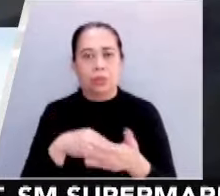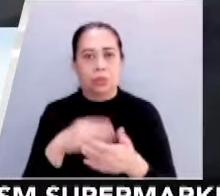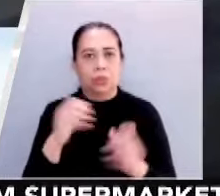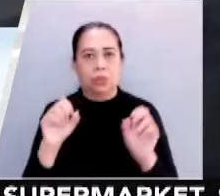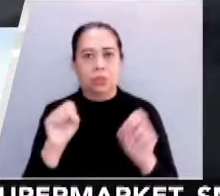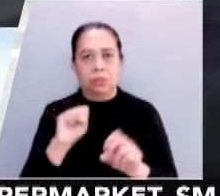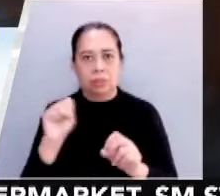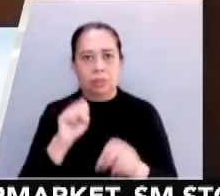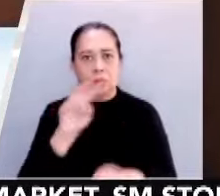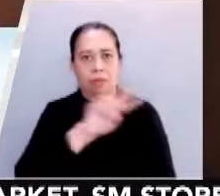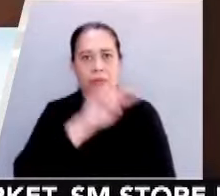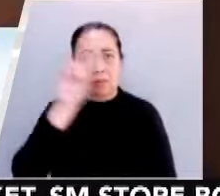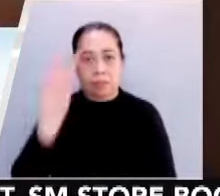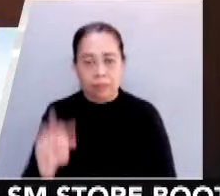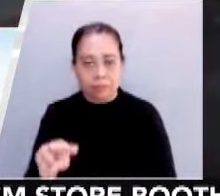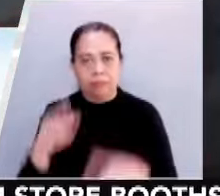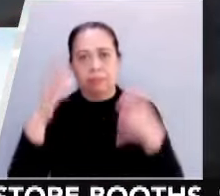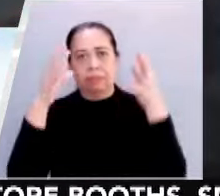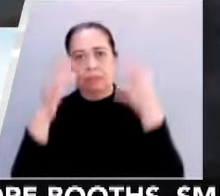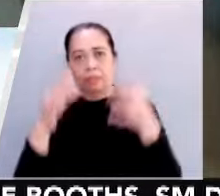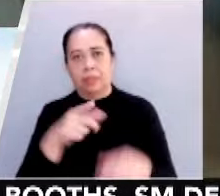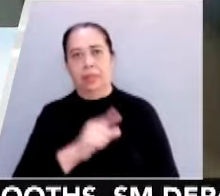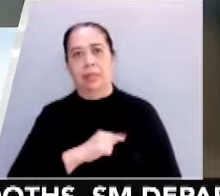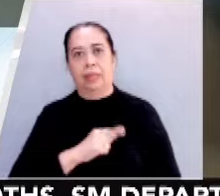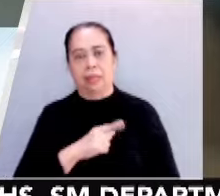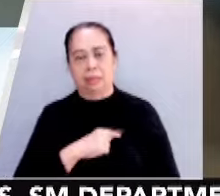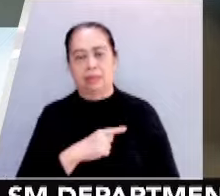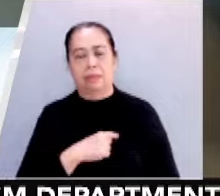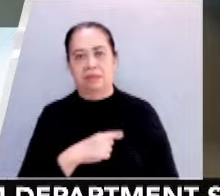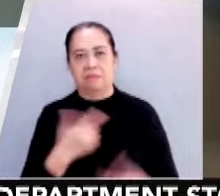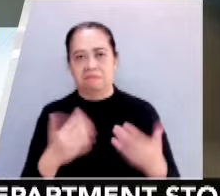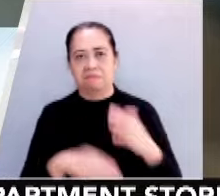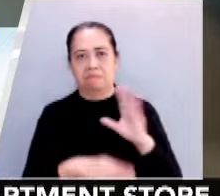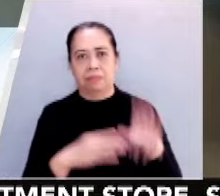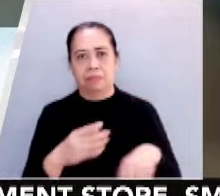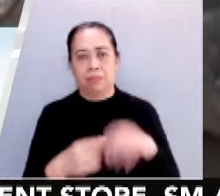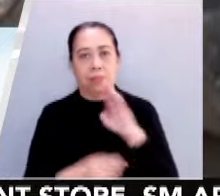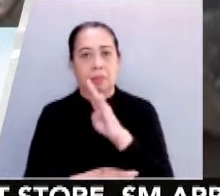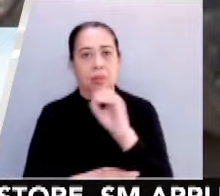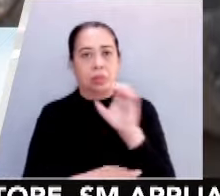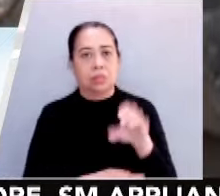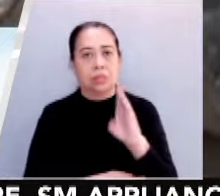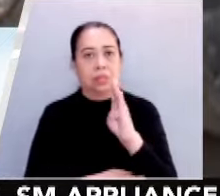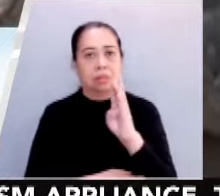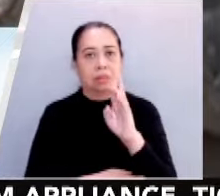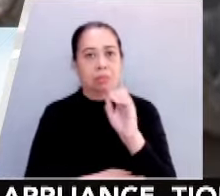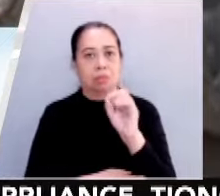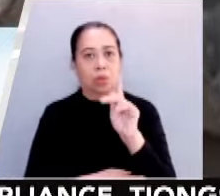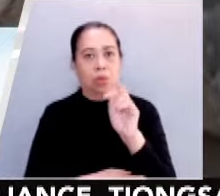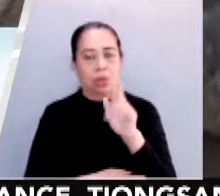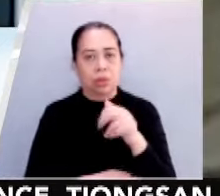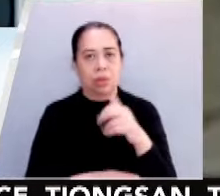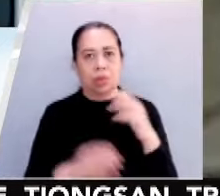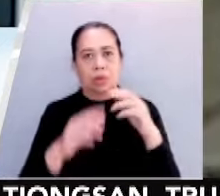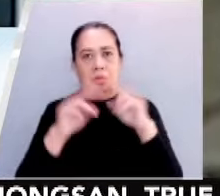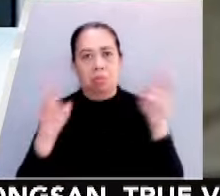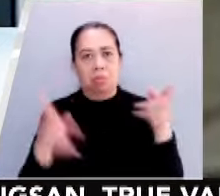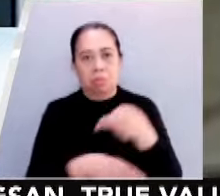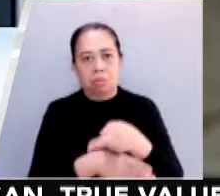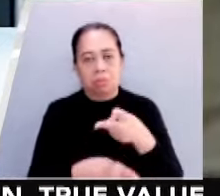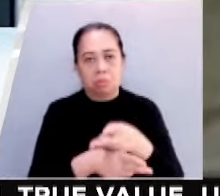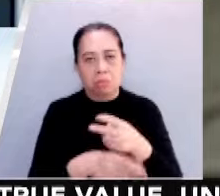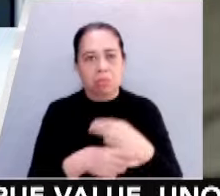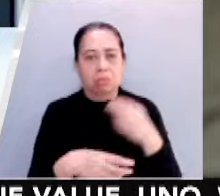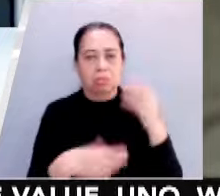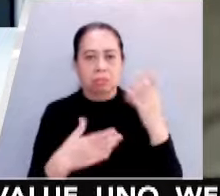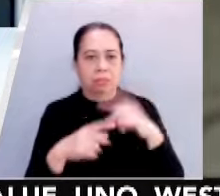Valenzuela, hinatulang guilty beyond reasonable doubt sina customs broker Mark Taguba, warehouseman Fidel Anoche D, dummy consignee